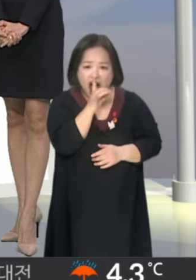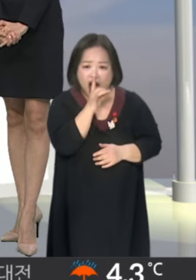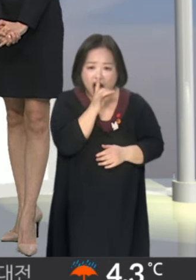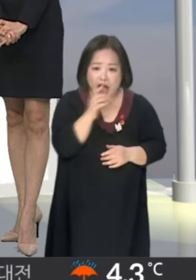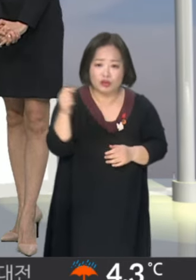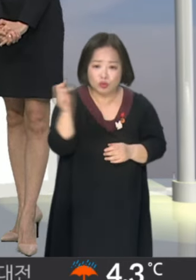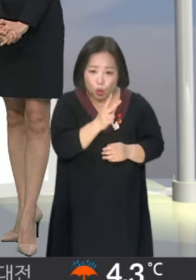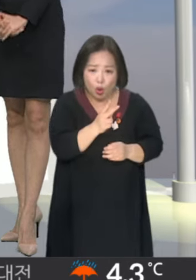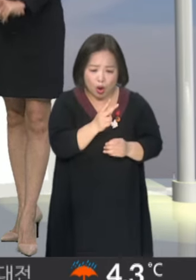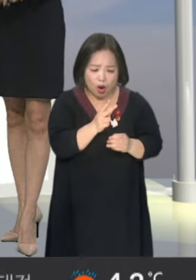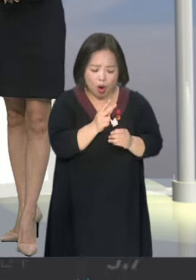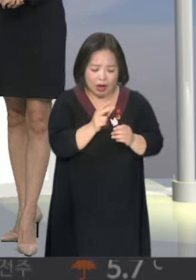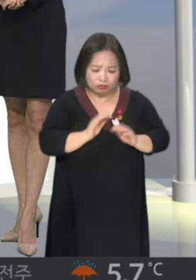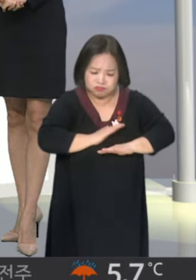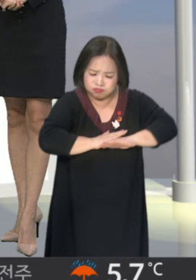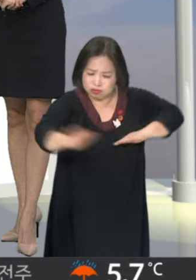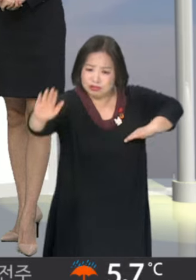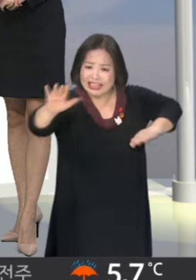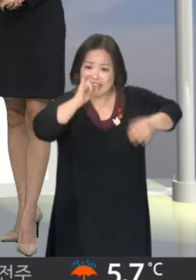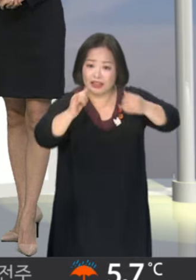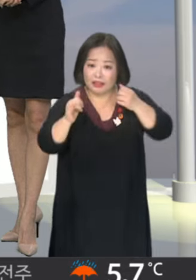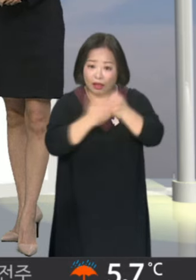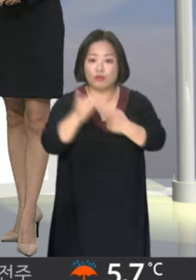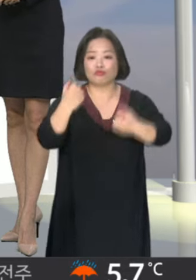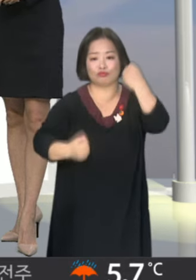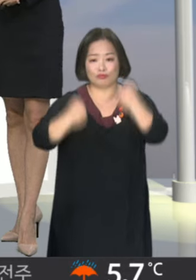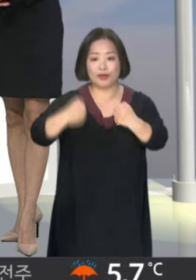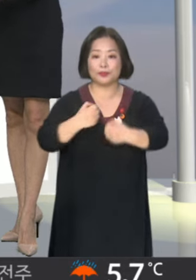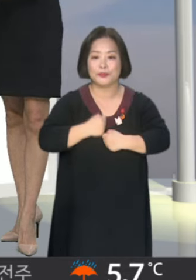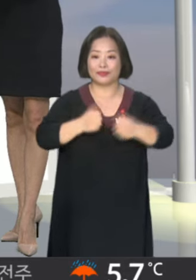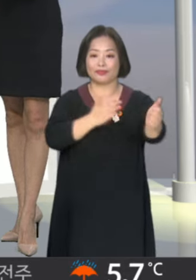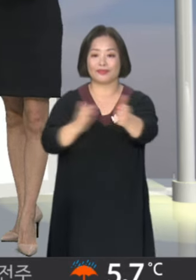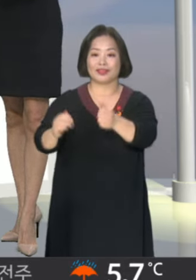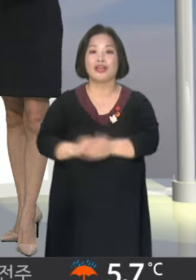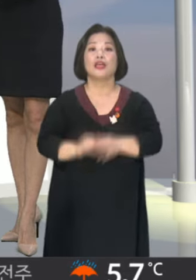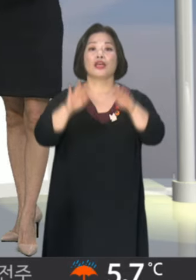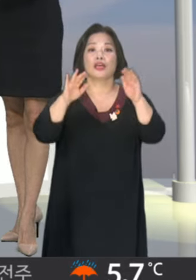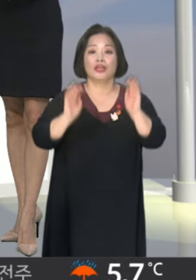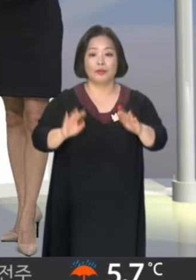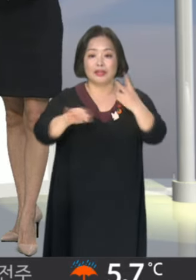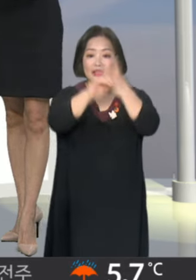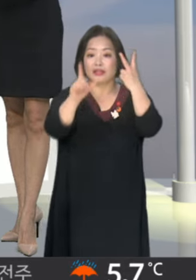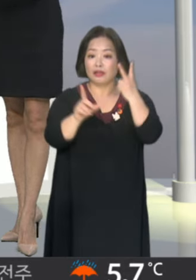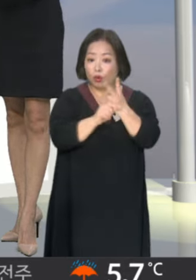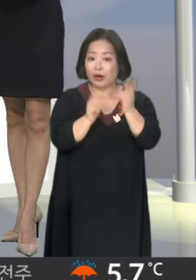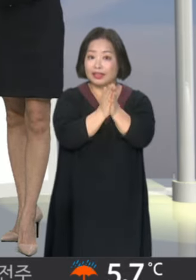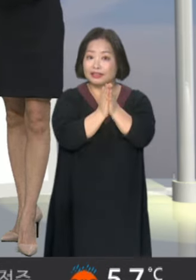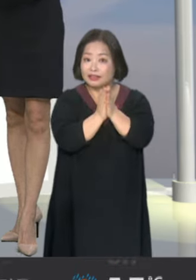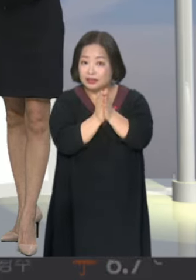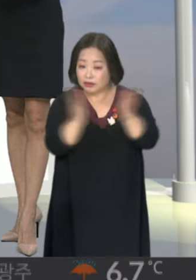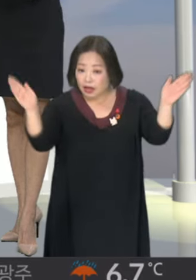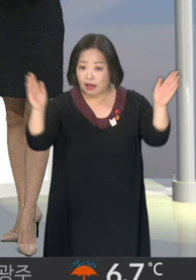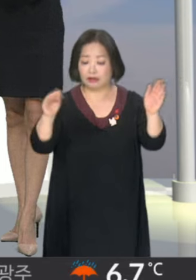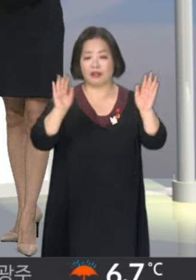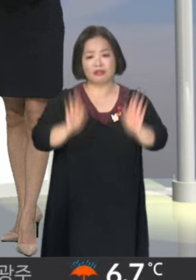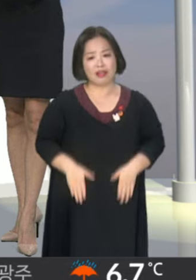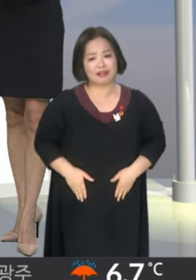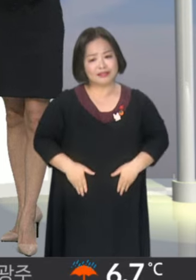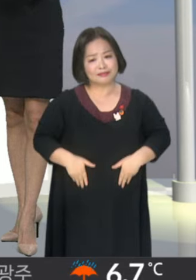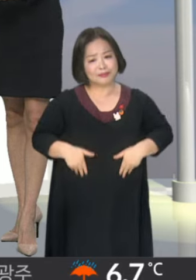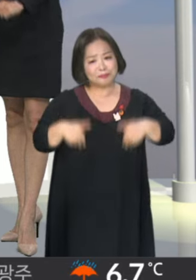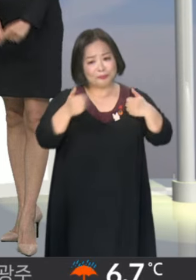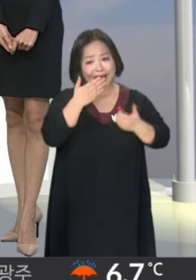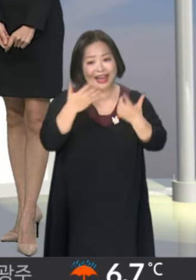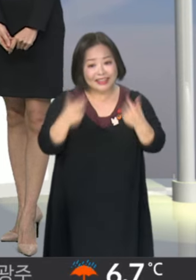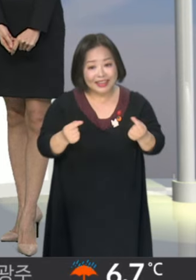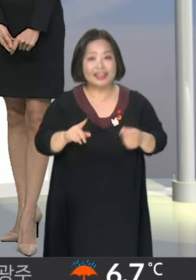도로에는 살얼음이 얼겠습니다. 안전사고에 유의하시기 바랍니다. 한편 2월에 들어서면서 비교적 온화한 날씨가